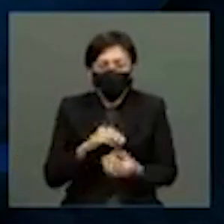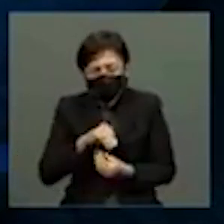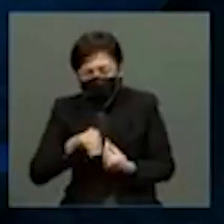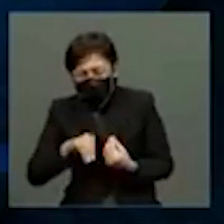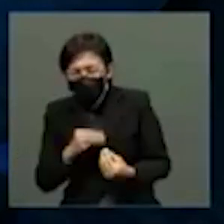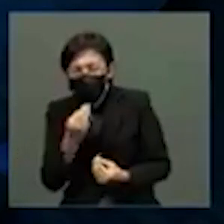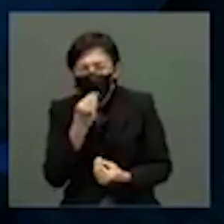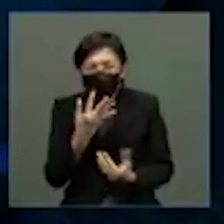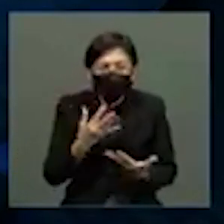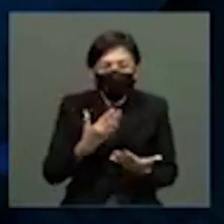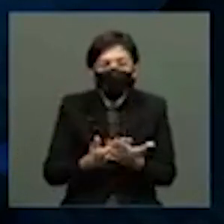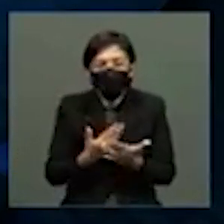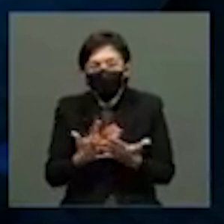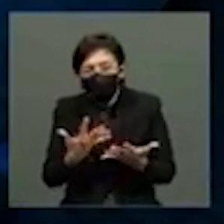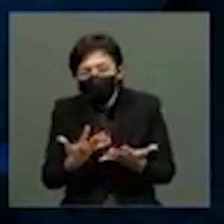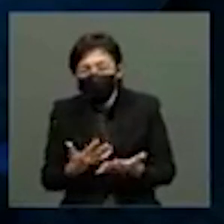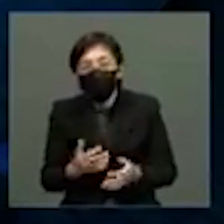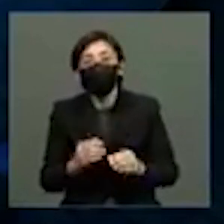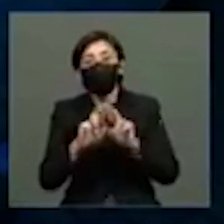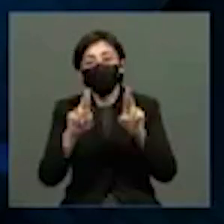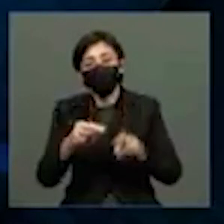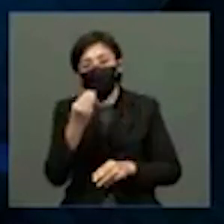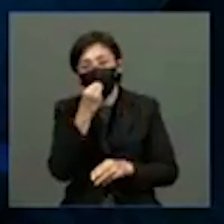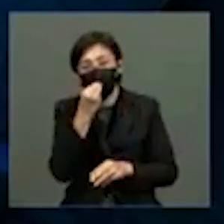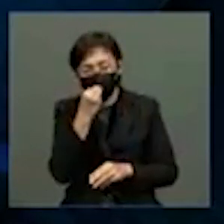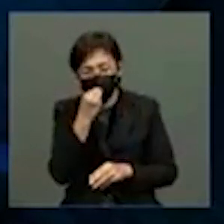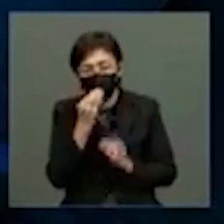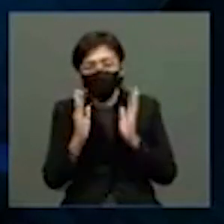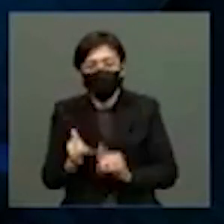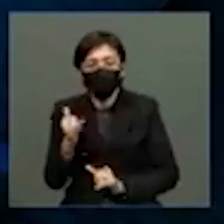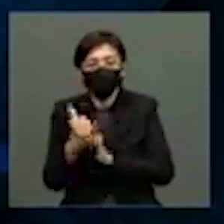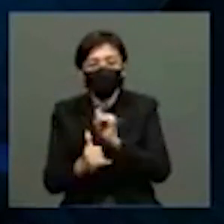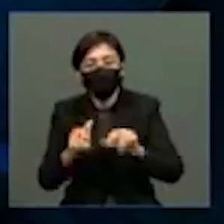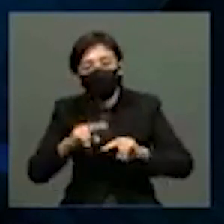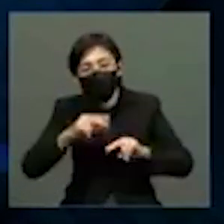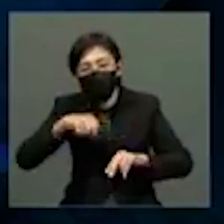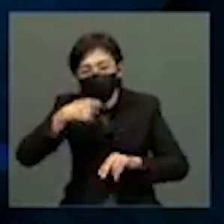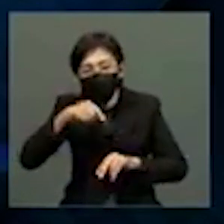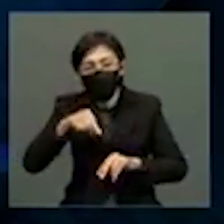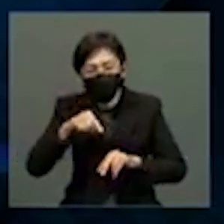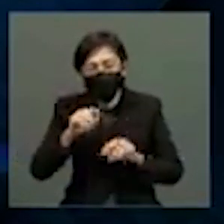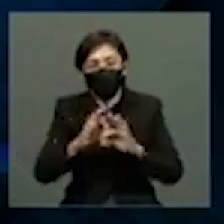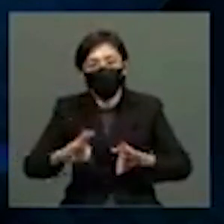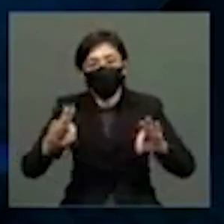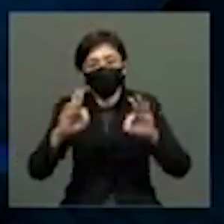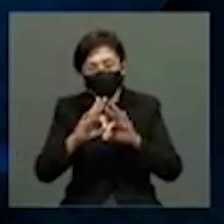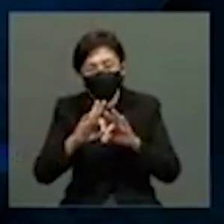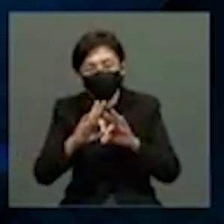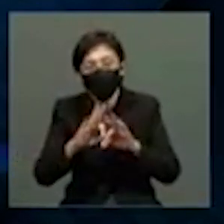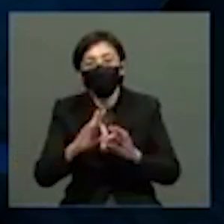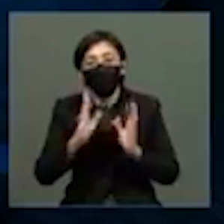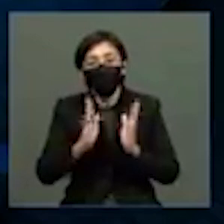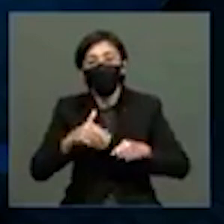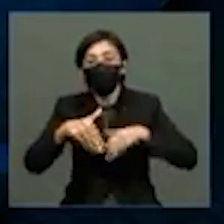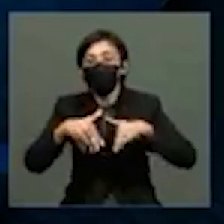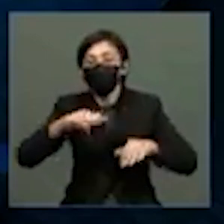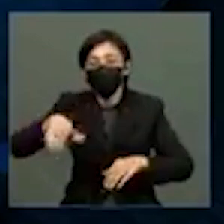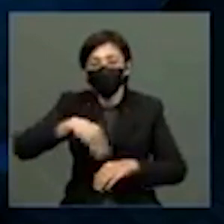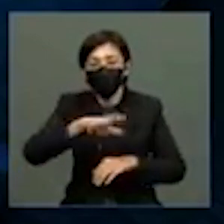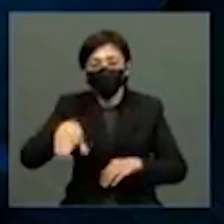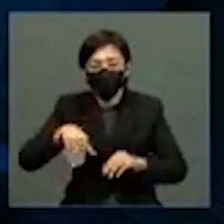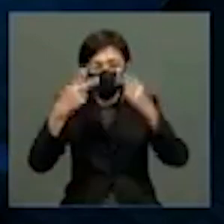รมการกินอาหารก็เป็นเรื่องที่ปกติเป็นปัจจัย4ของเราอยู่เพราะฉะนั้นท่านนายกรัฐมนตรีเ